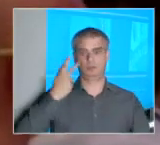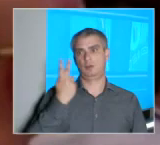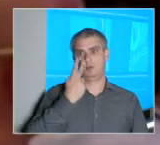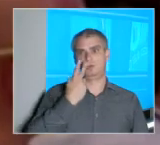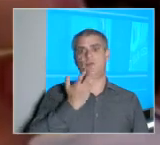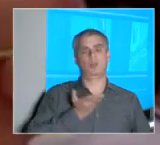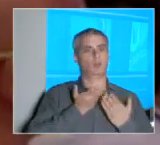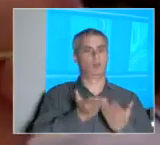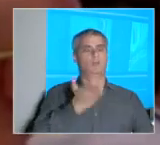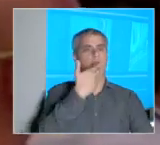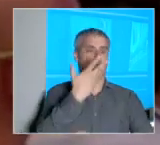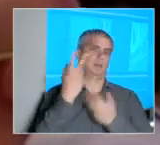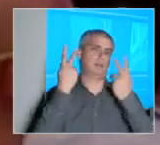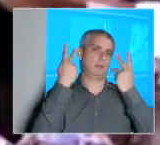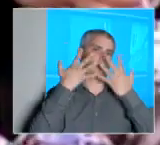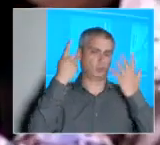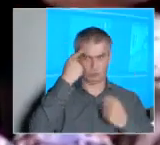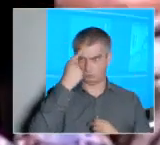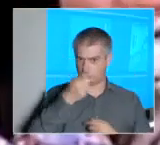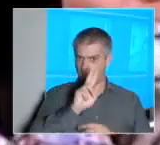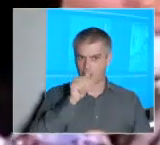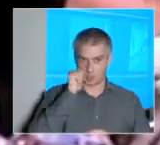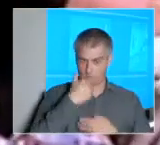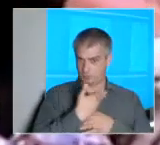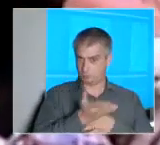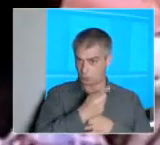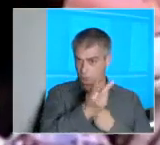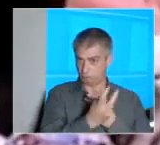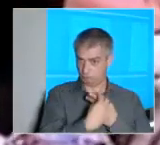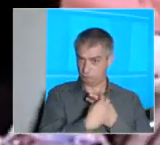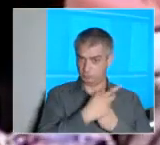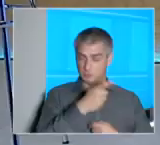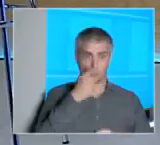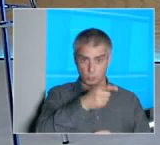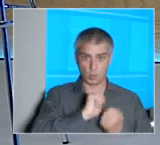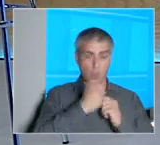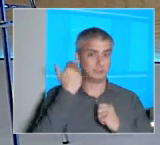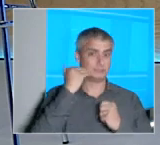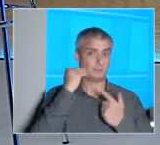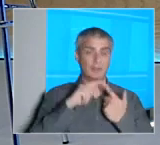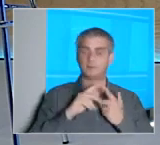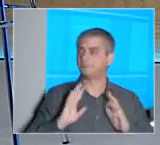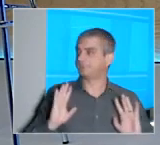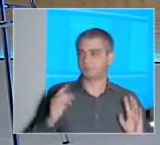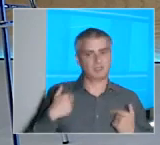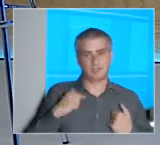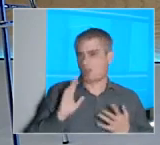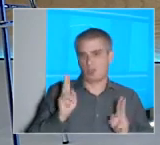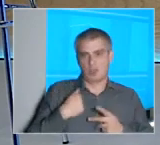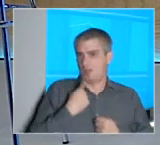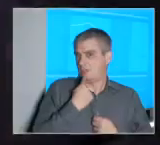שכמובן שתרומתם יכולה... אתה חושב שהדלת שלכם ככחול לבן פתוחה בפניו, בפני ציפי לבני, למשל? אני לא במקום